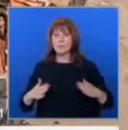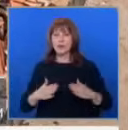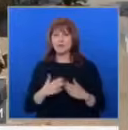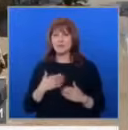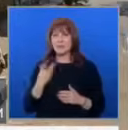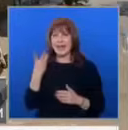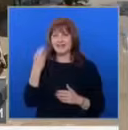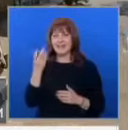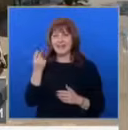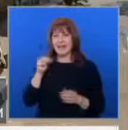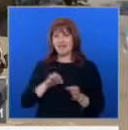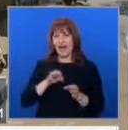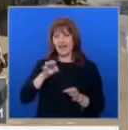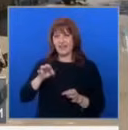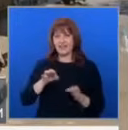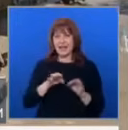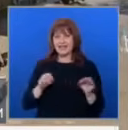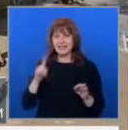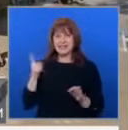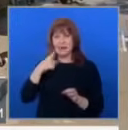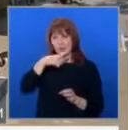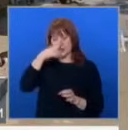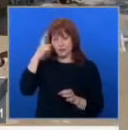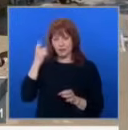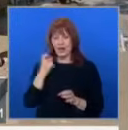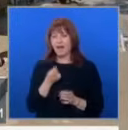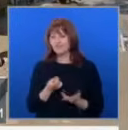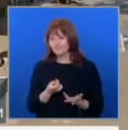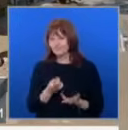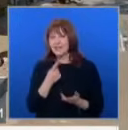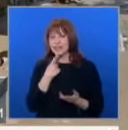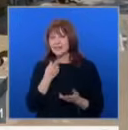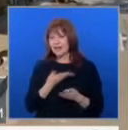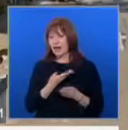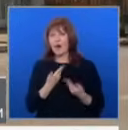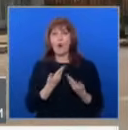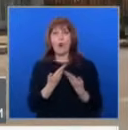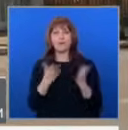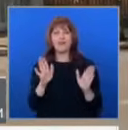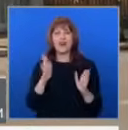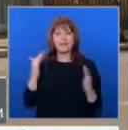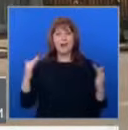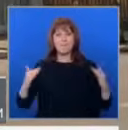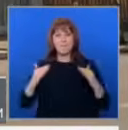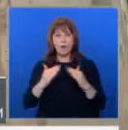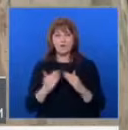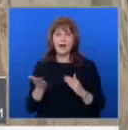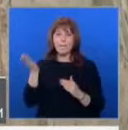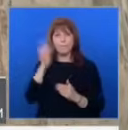по 30 лева на квадратен метър, но само за труда. Коронният им номер е да разкрият част от покрива, след което да започнат да искат още